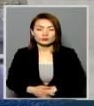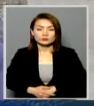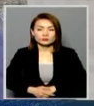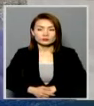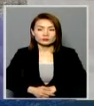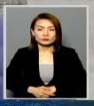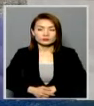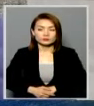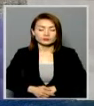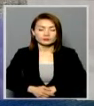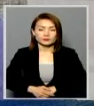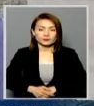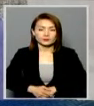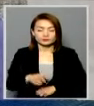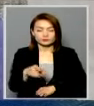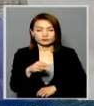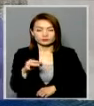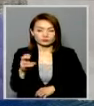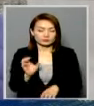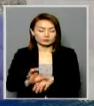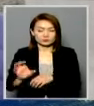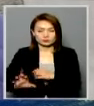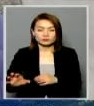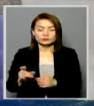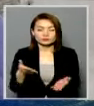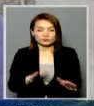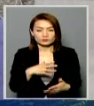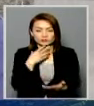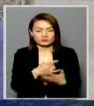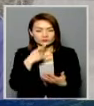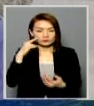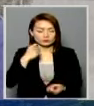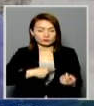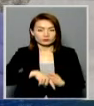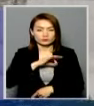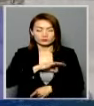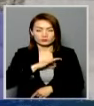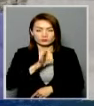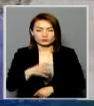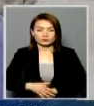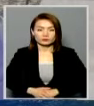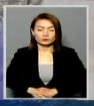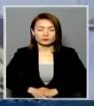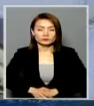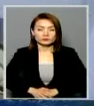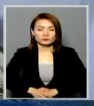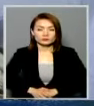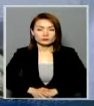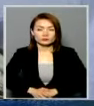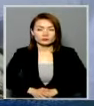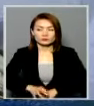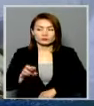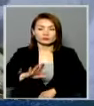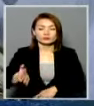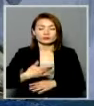Соның жартысын мысалға 1000 тоннасын экспорттаймыз да, қалған 1000 тоннасын мына ішкі өзіміздің облыстарға жібереміз.